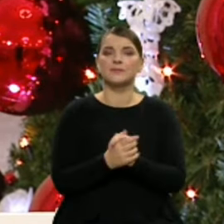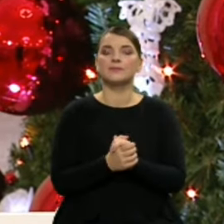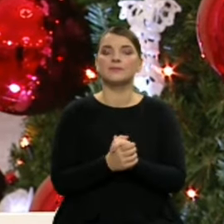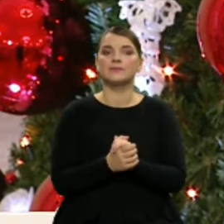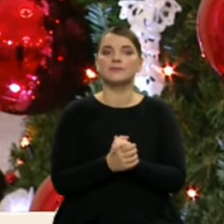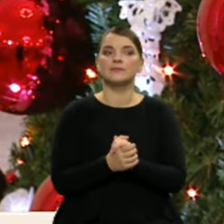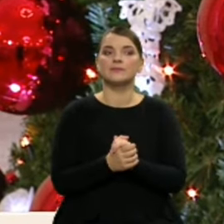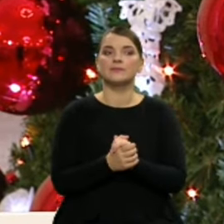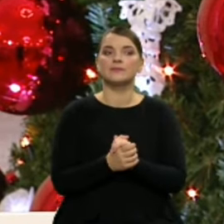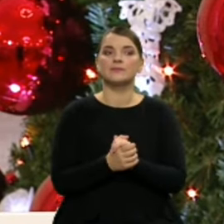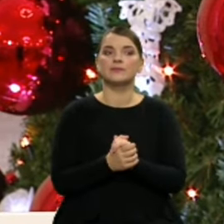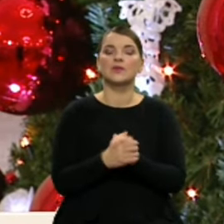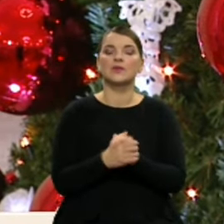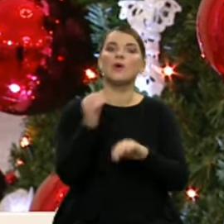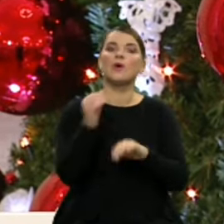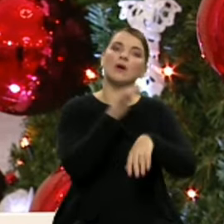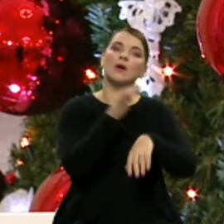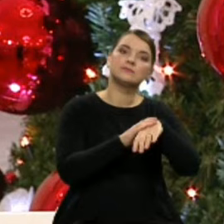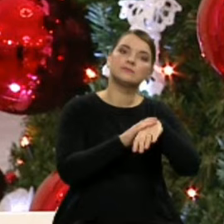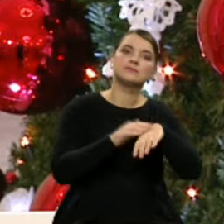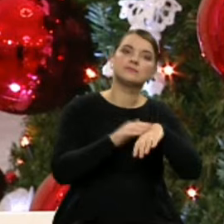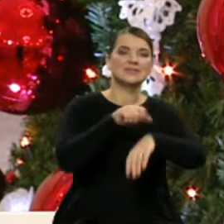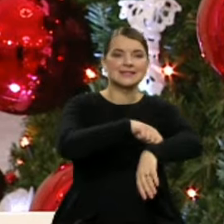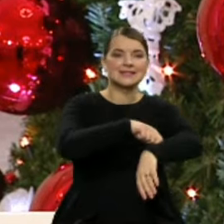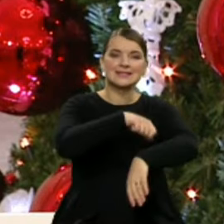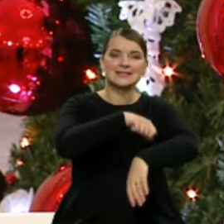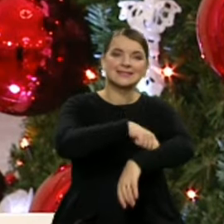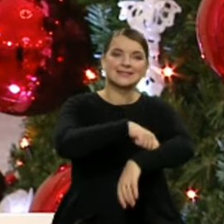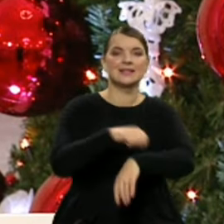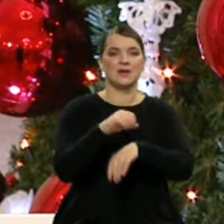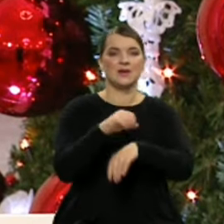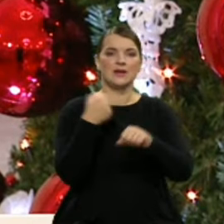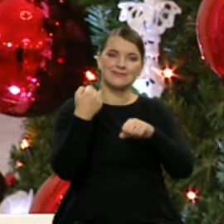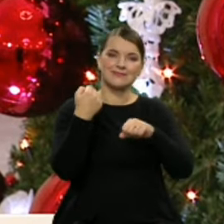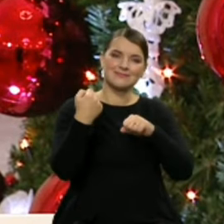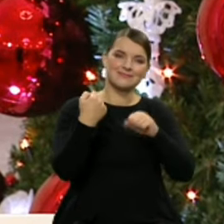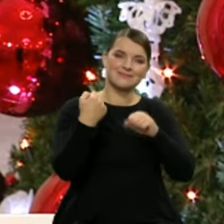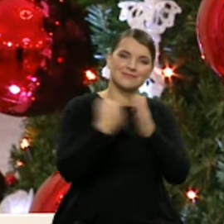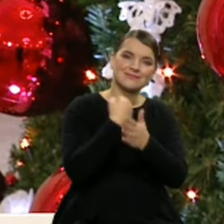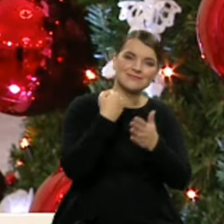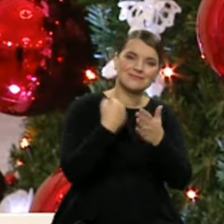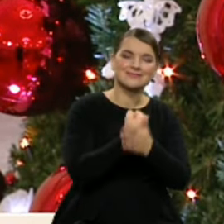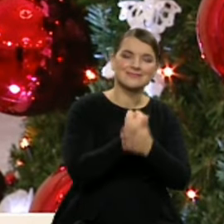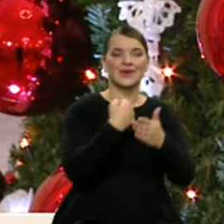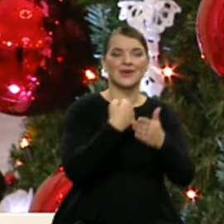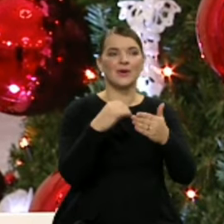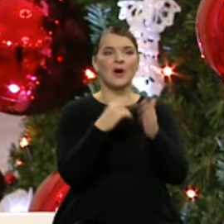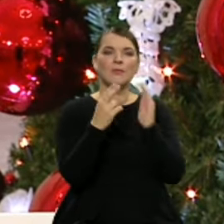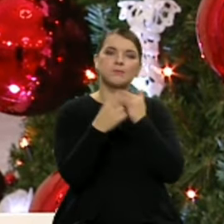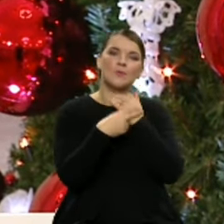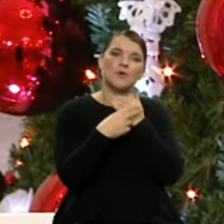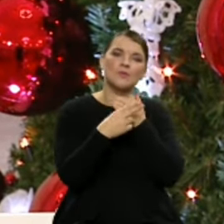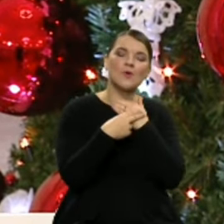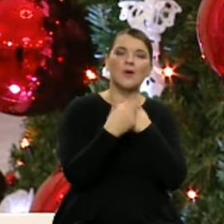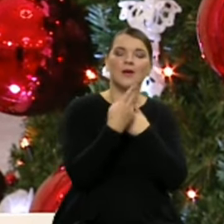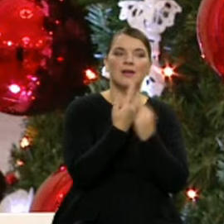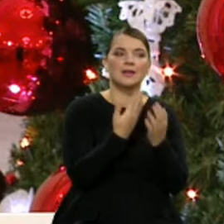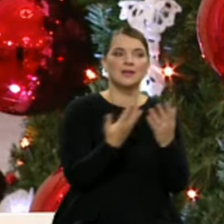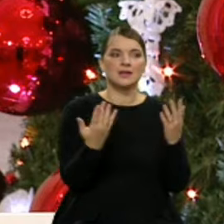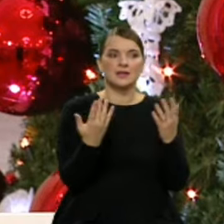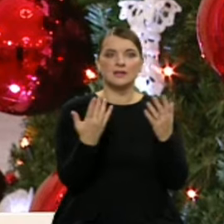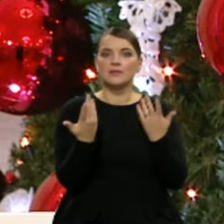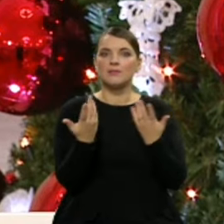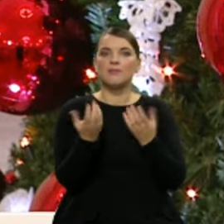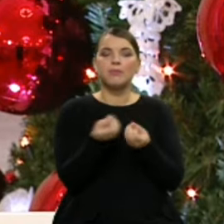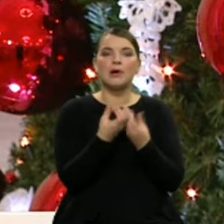lytėjimo, žnaibimo, gal ir mušimų, ir kažkaip, bet ir pasibučiavimu. Jis papasakojo apie tą siaubą,